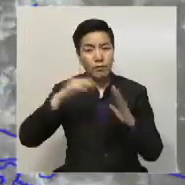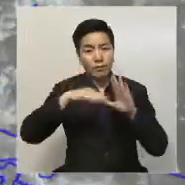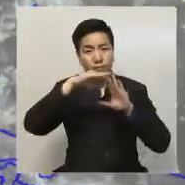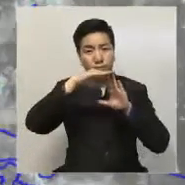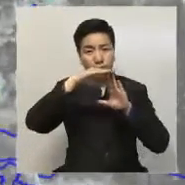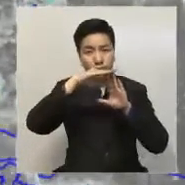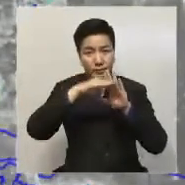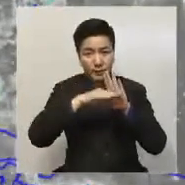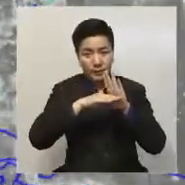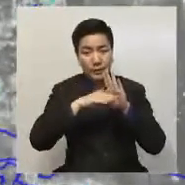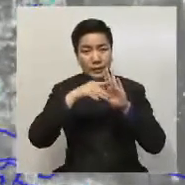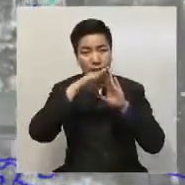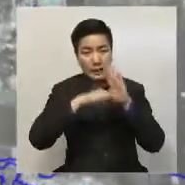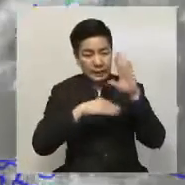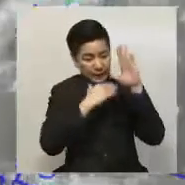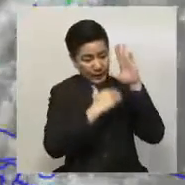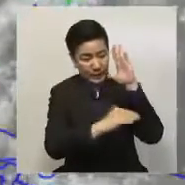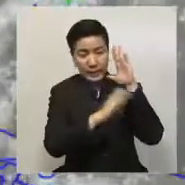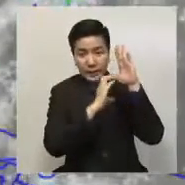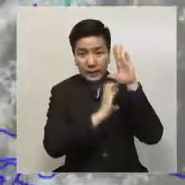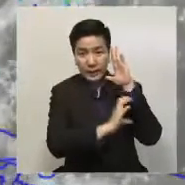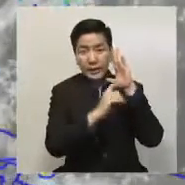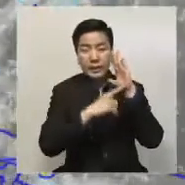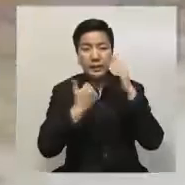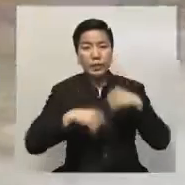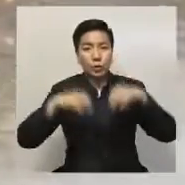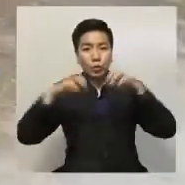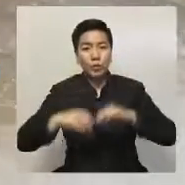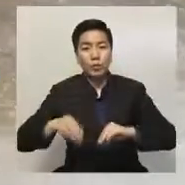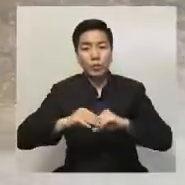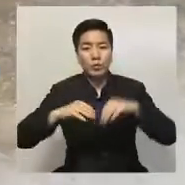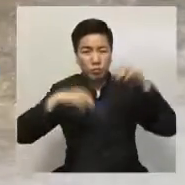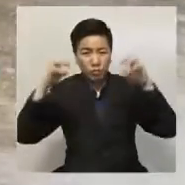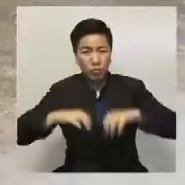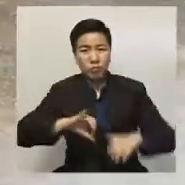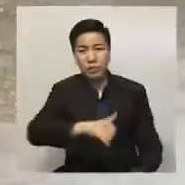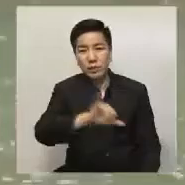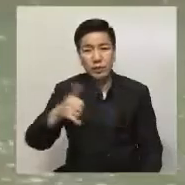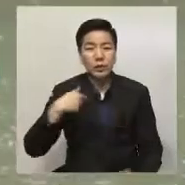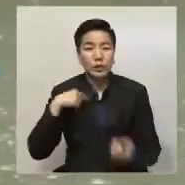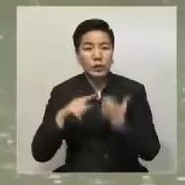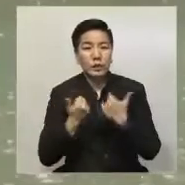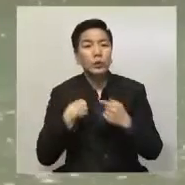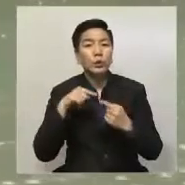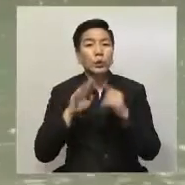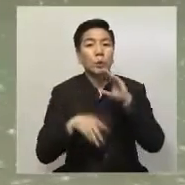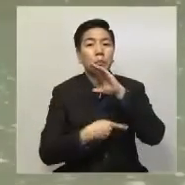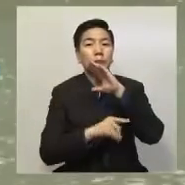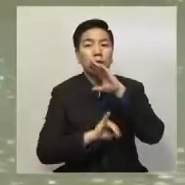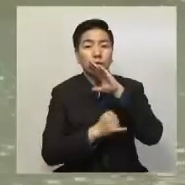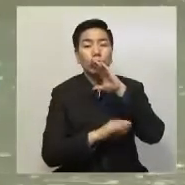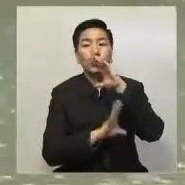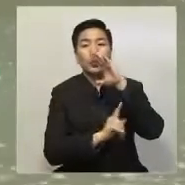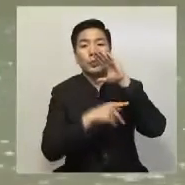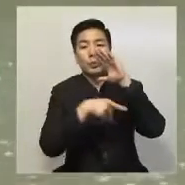มเลื่อนพาดผ่านภาคใต้ทำให้ภาคใต้มีฝนเพิ่มขึ้นและมีฝนตกหนักถึงหนักมากบางแห่งโดยเฉพาะจังหวัดประจวบคีรี